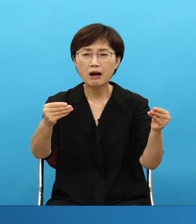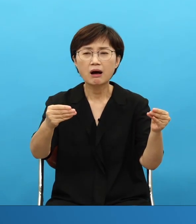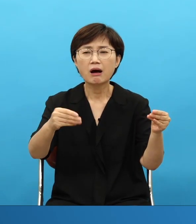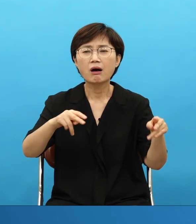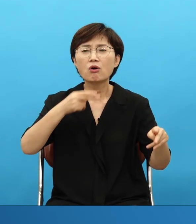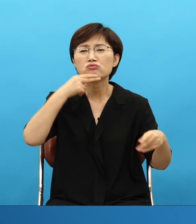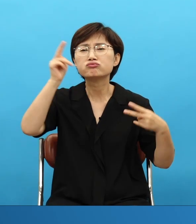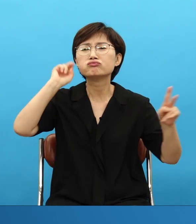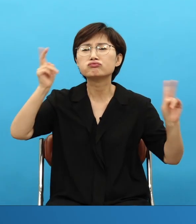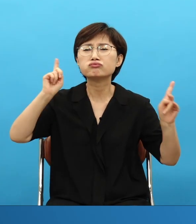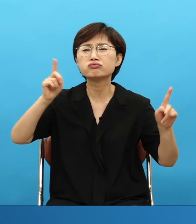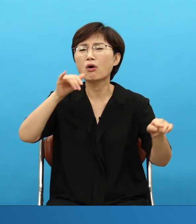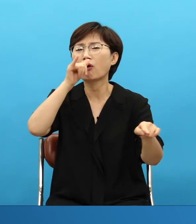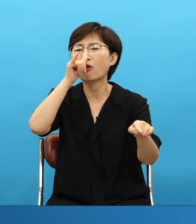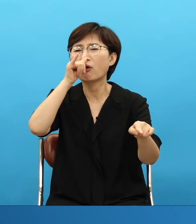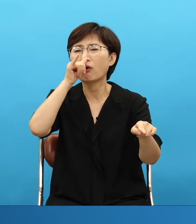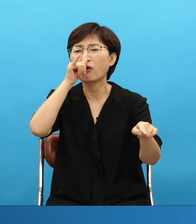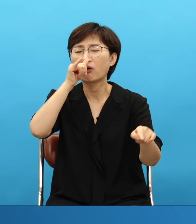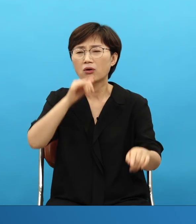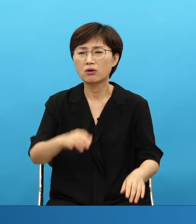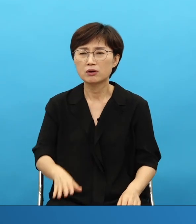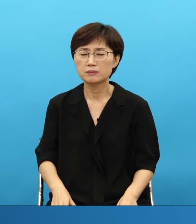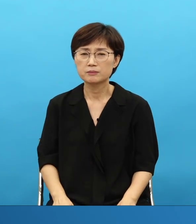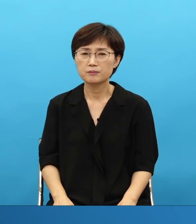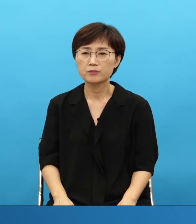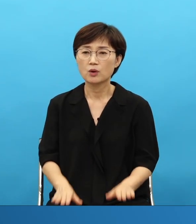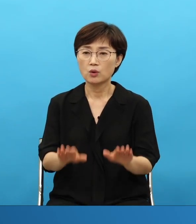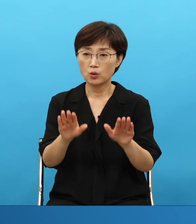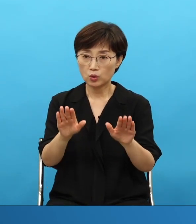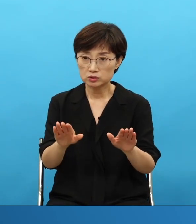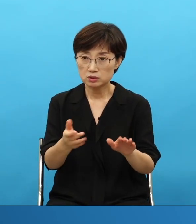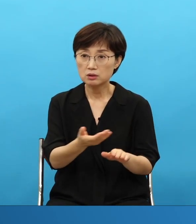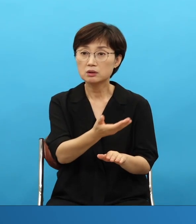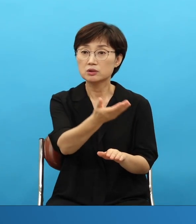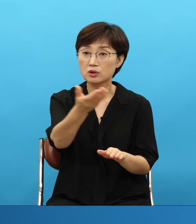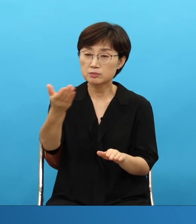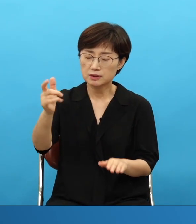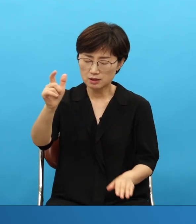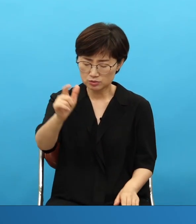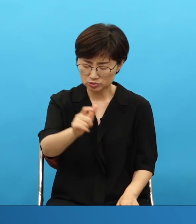coming in. The church is not sharing the gospel. 오늘 여러분 종일